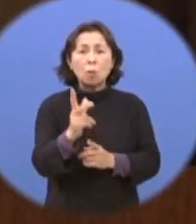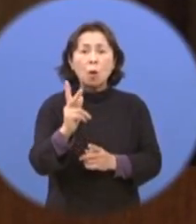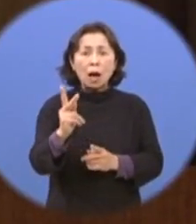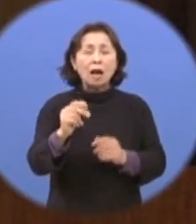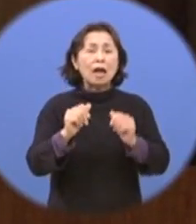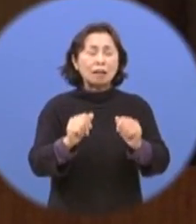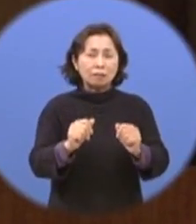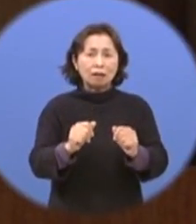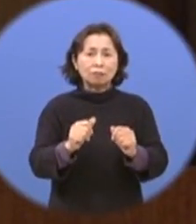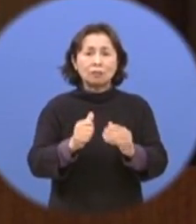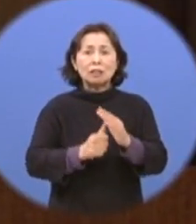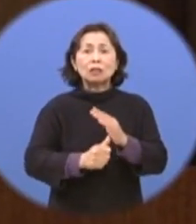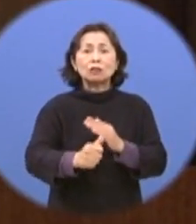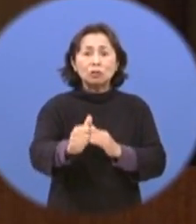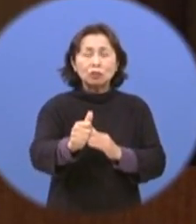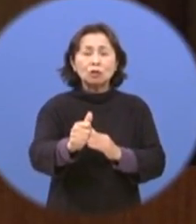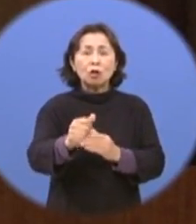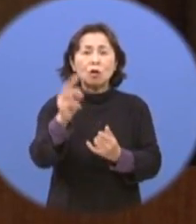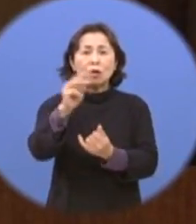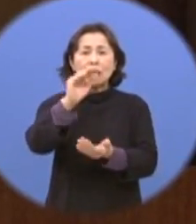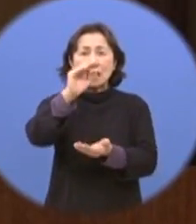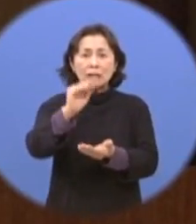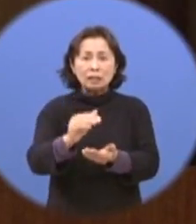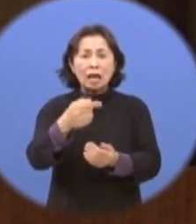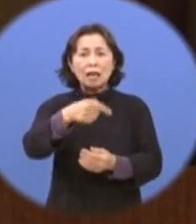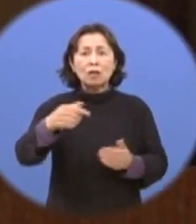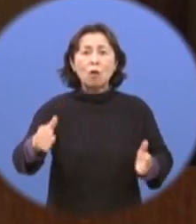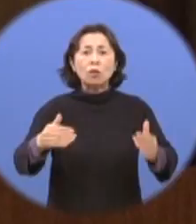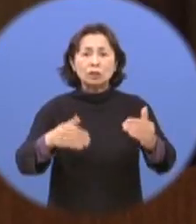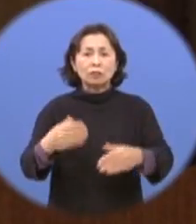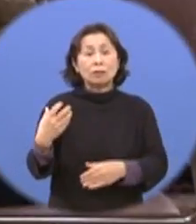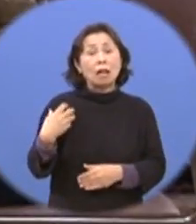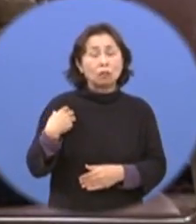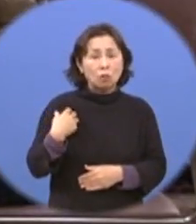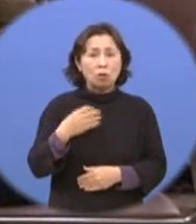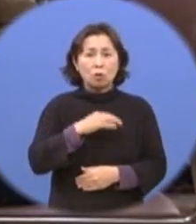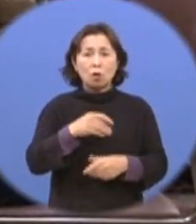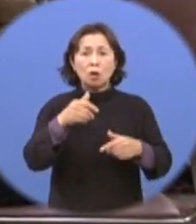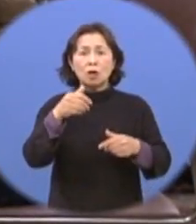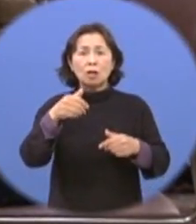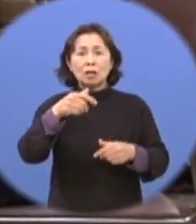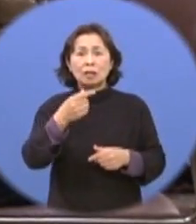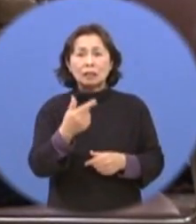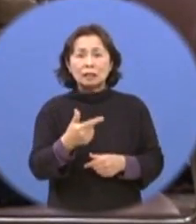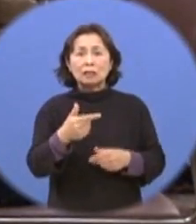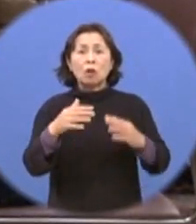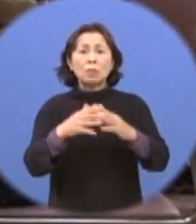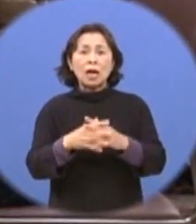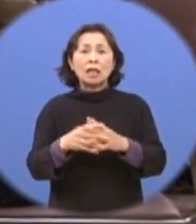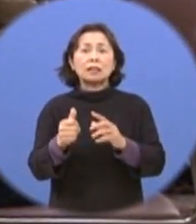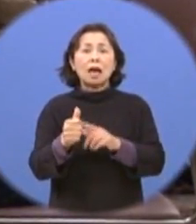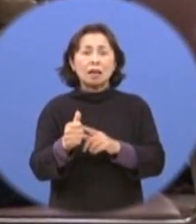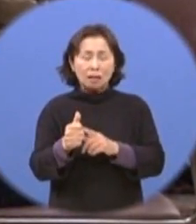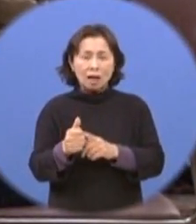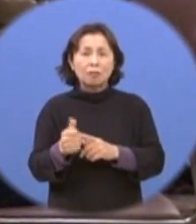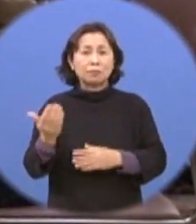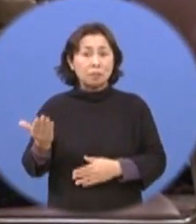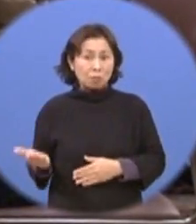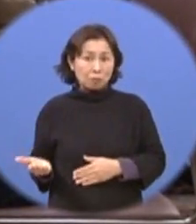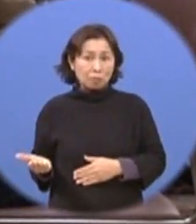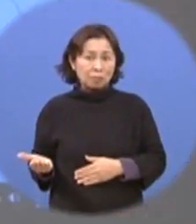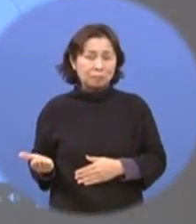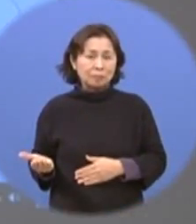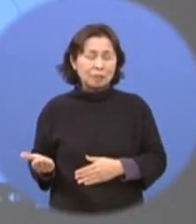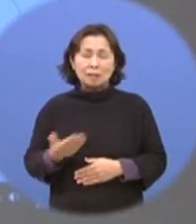いる出張減災教室担当者の四宮さんが災害についての基礎講座かけがえのない命